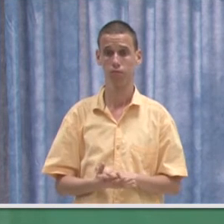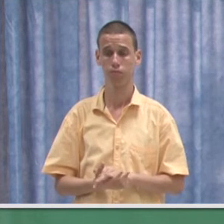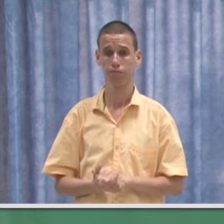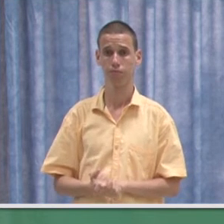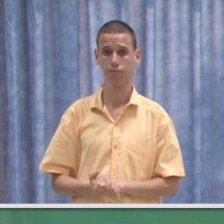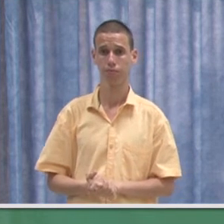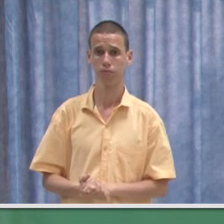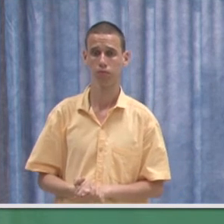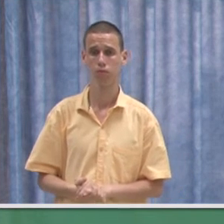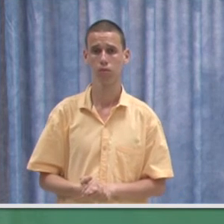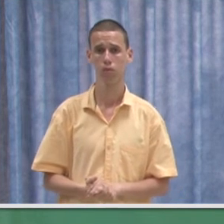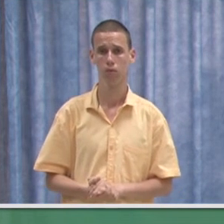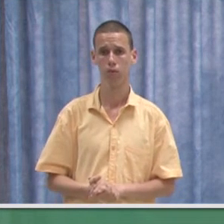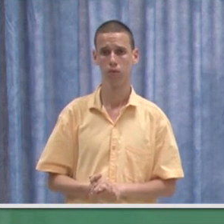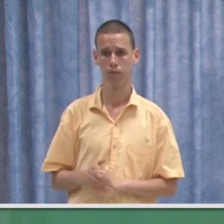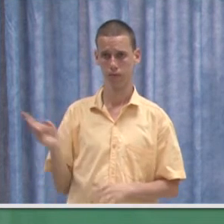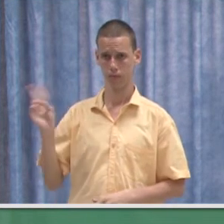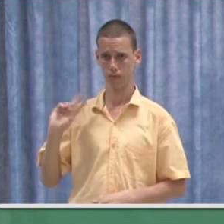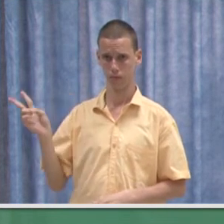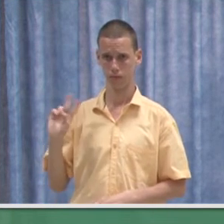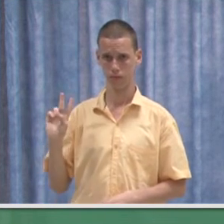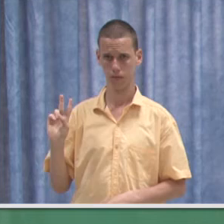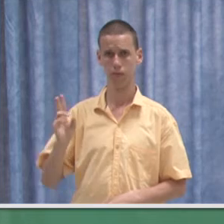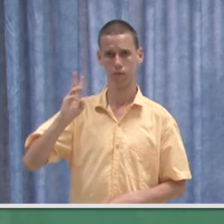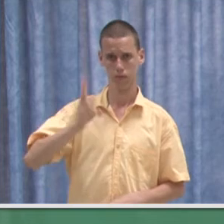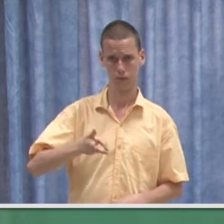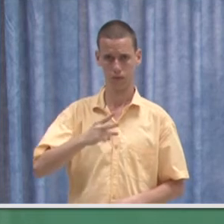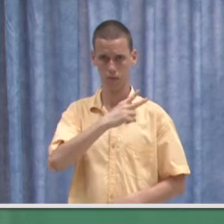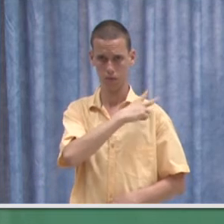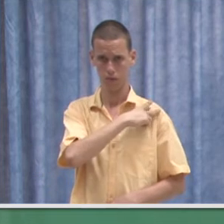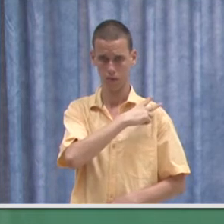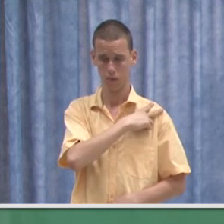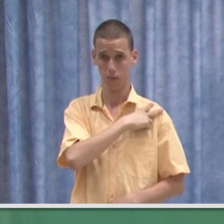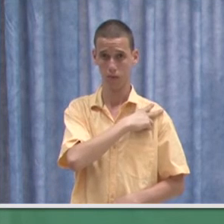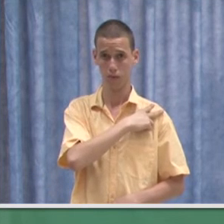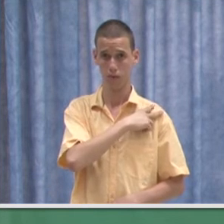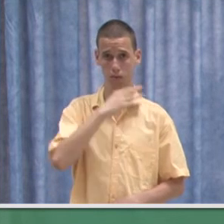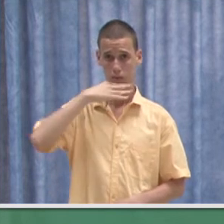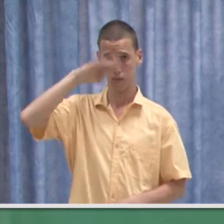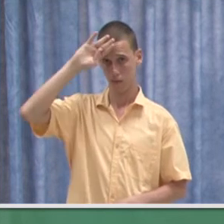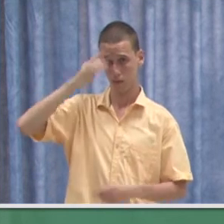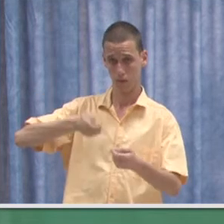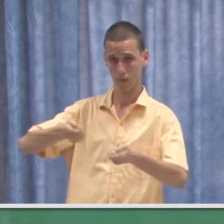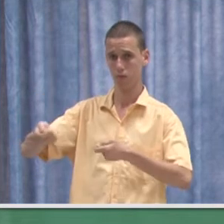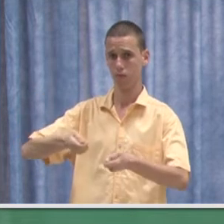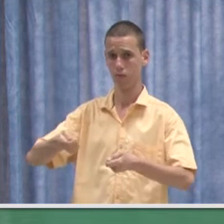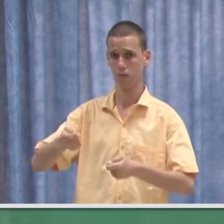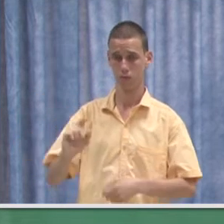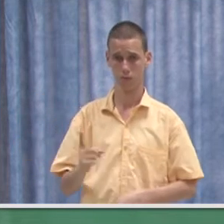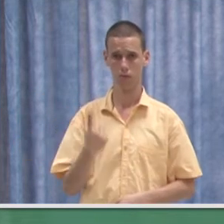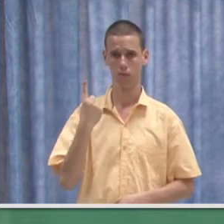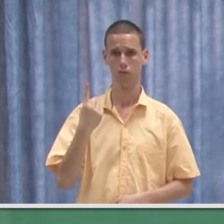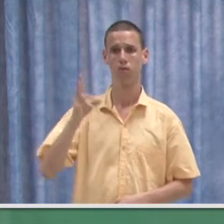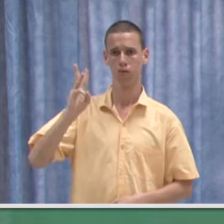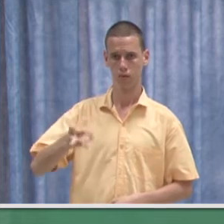qui public est en a, il y a pouvoir pour contrôle en maladie infectieuse. Yeah. Et ça, il reste pareil. Ça, il